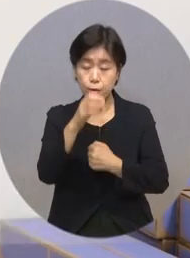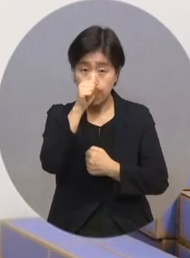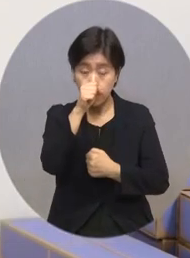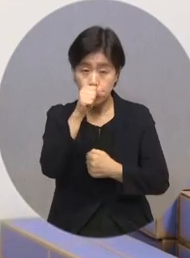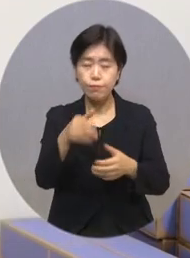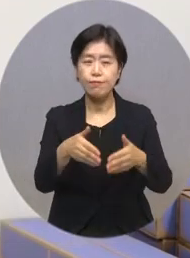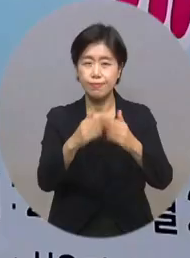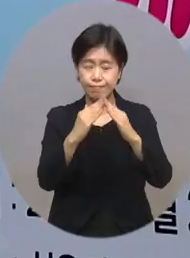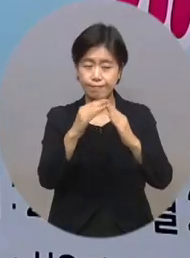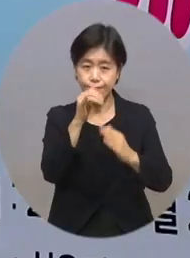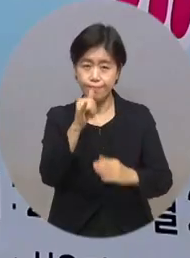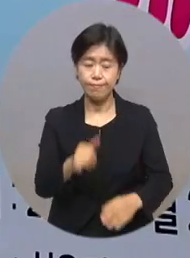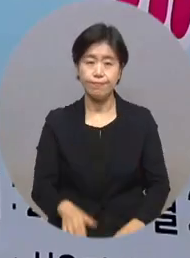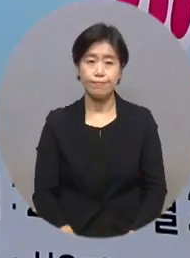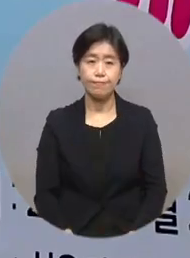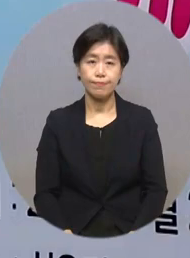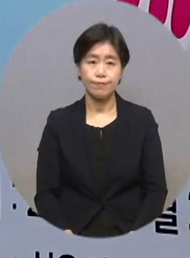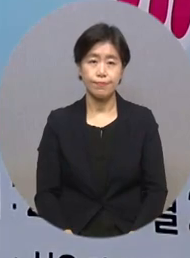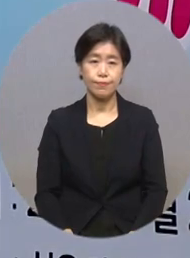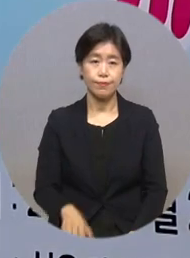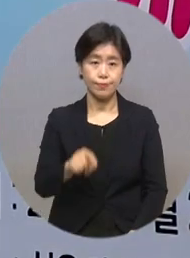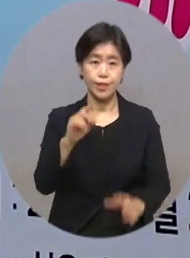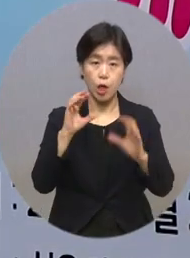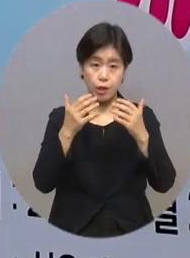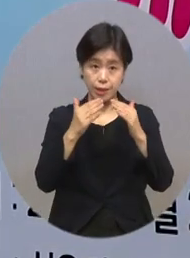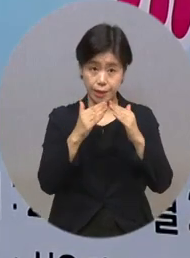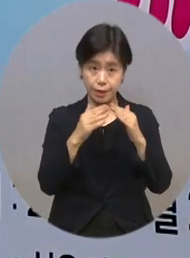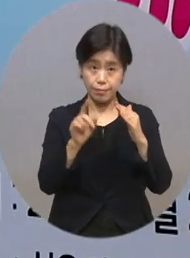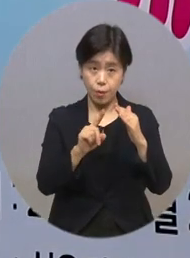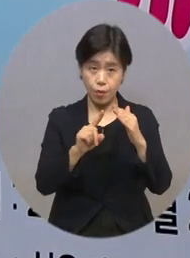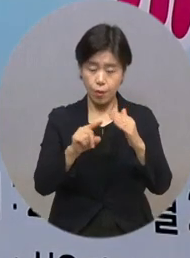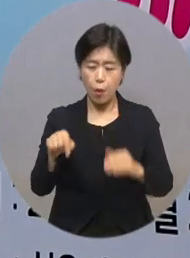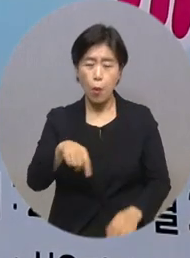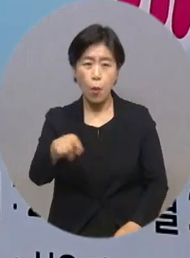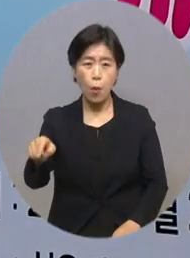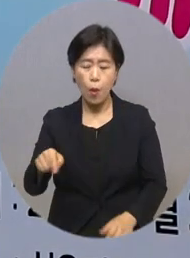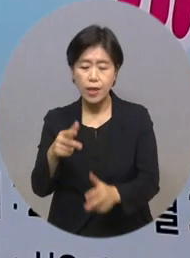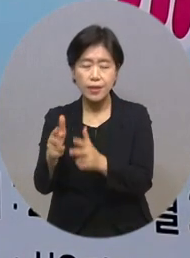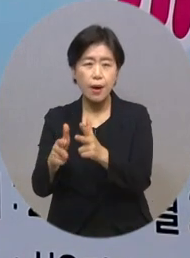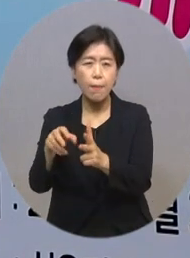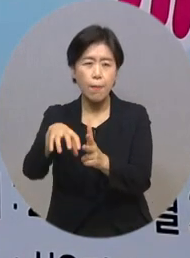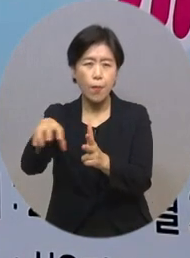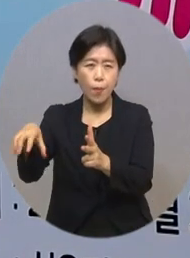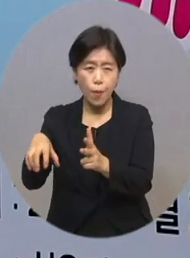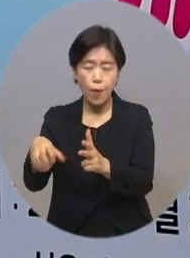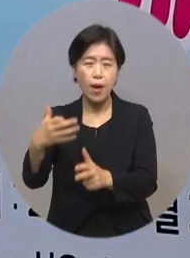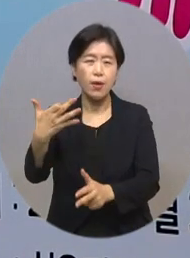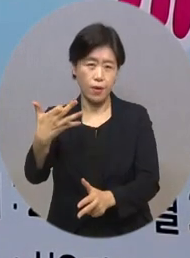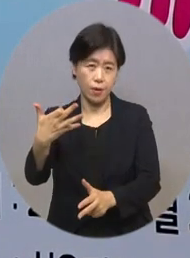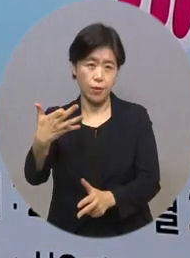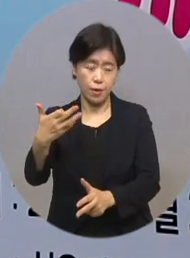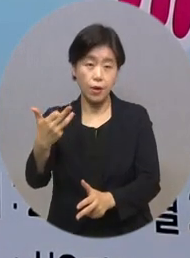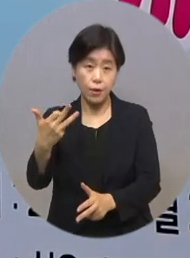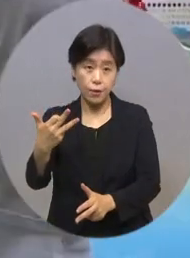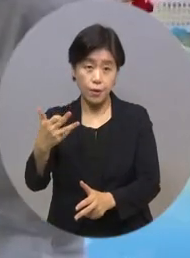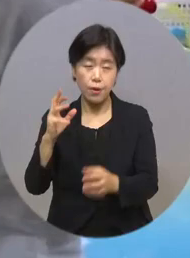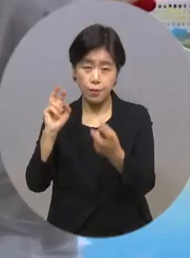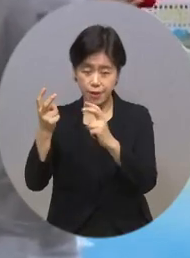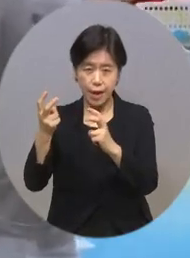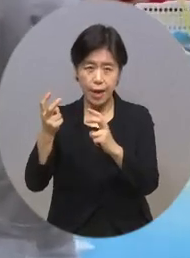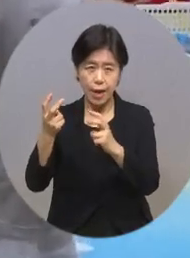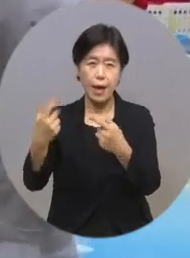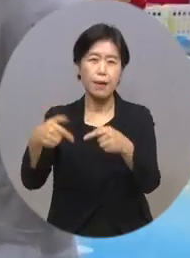되었습니다 신우 직장 어린이집은 율촌 해룡 산업단지 내 18개 회사와 협약을 체결하고